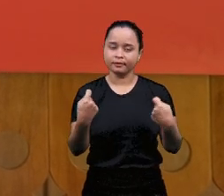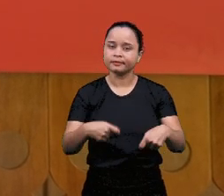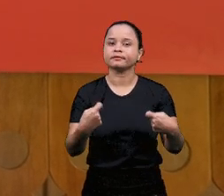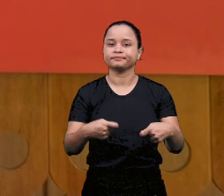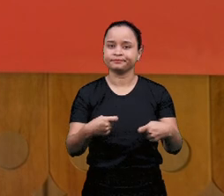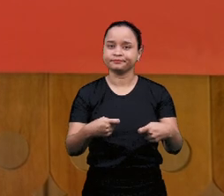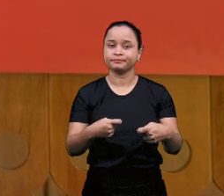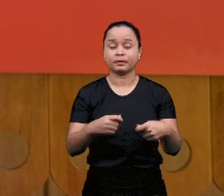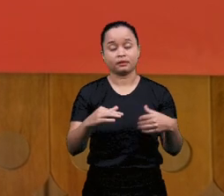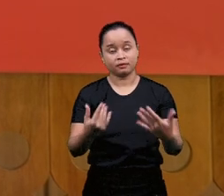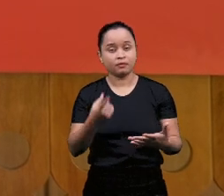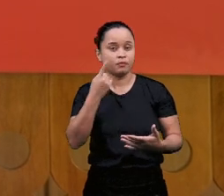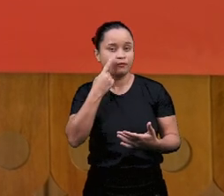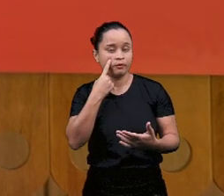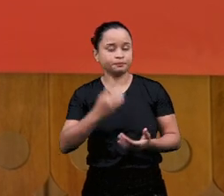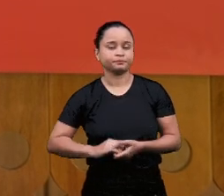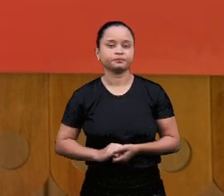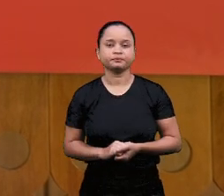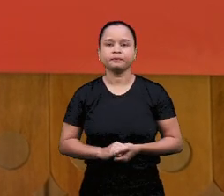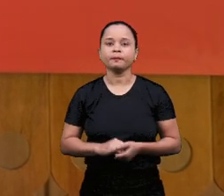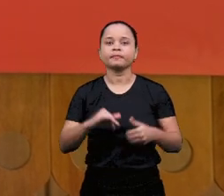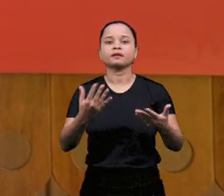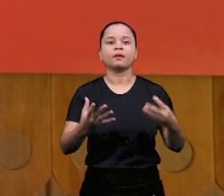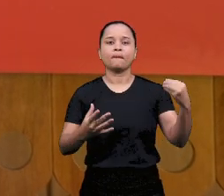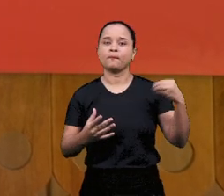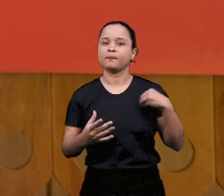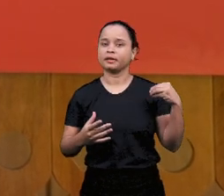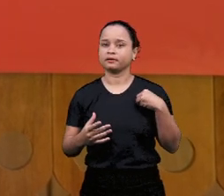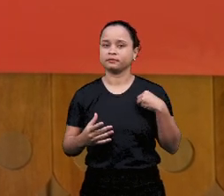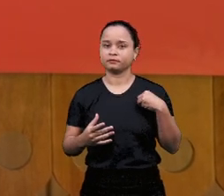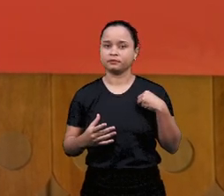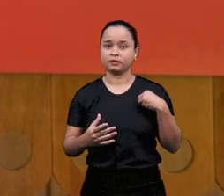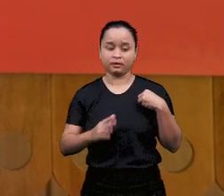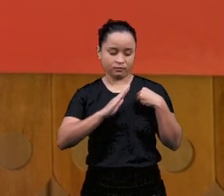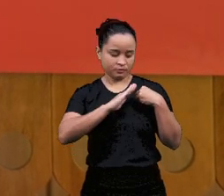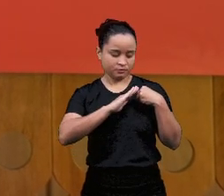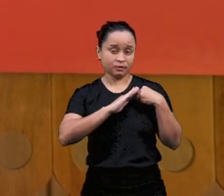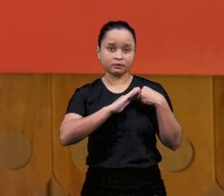c'est cela qu'on doit voir. Donc, il a enlevé le péché, il a enlevé